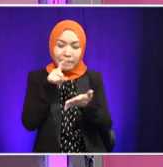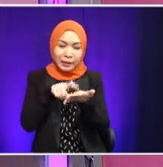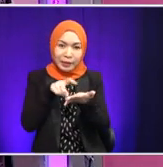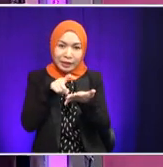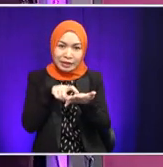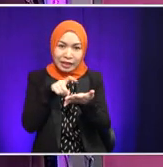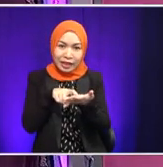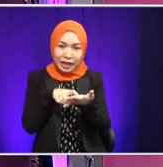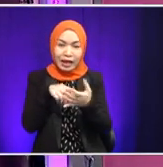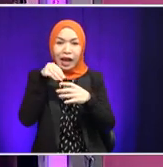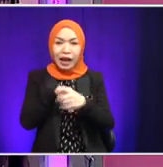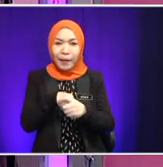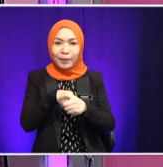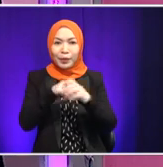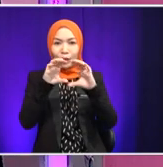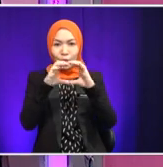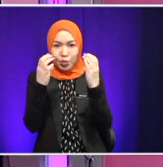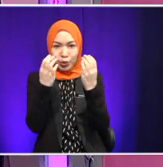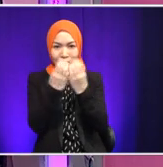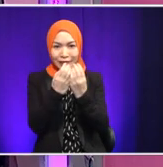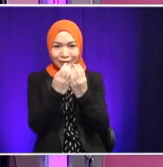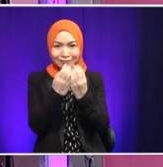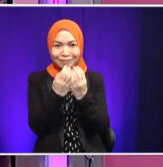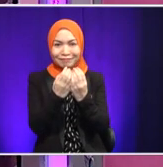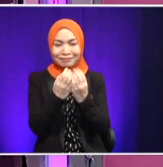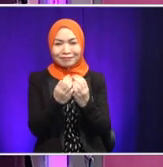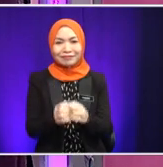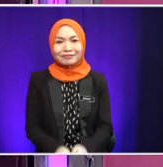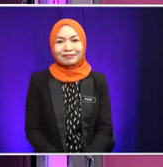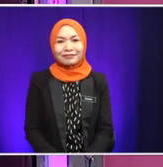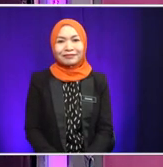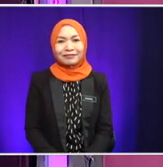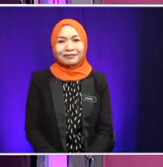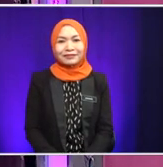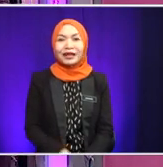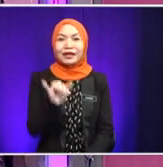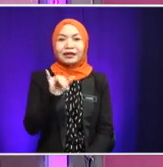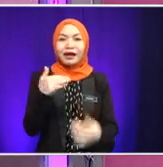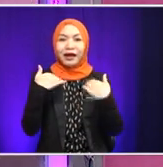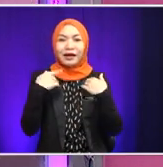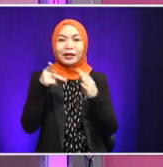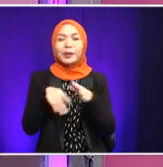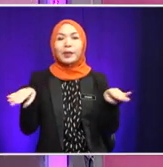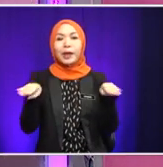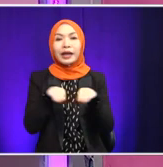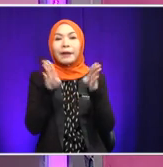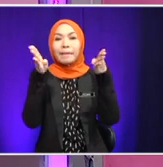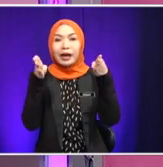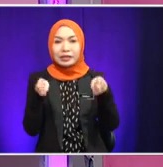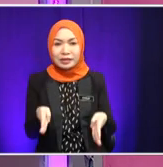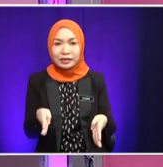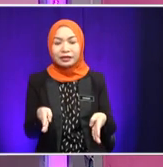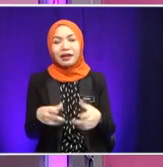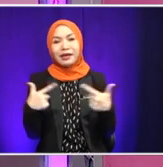dalam kelas Oke bila ada bagikan Kepada Kawan dia akan pilih kawan yang satu kaum saja mereka tidak mau untuk berada dalam